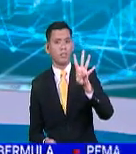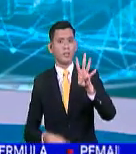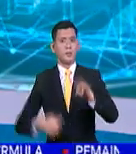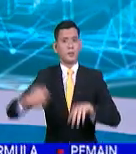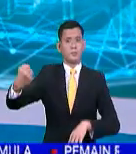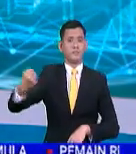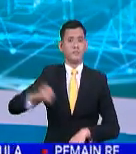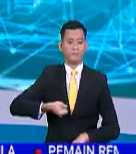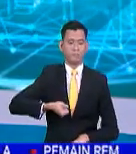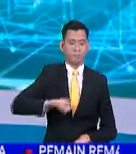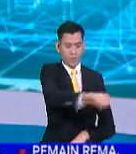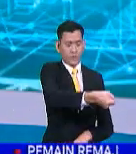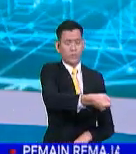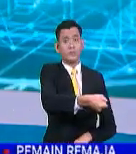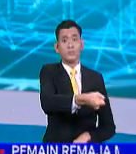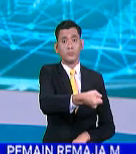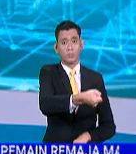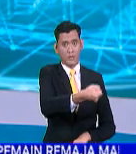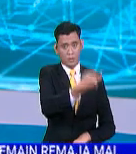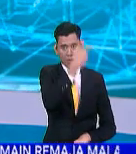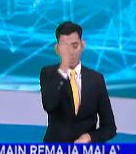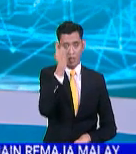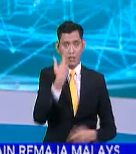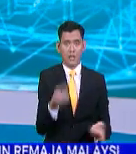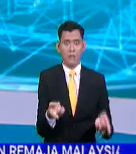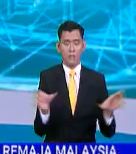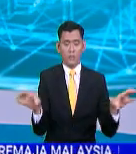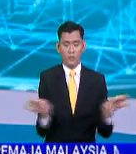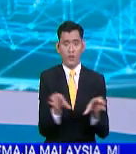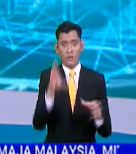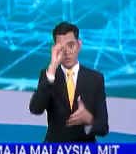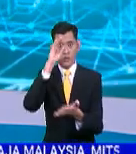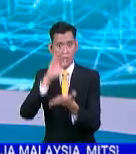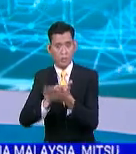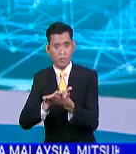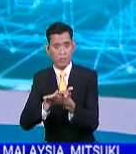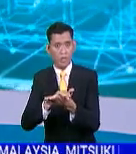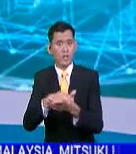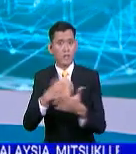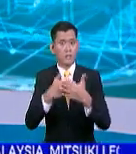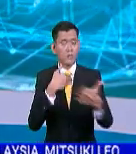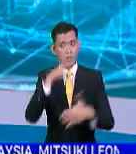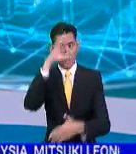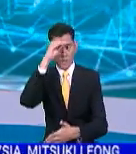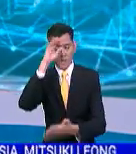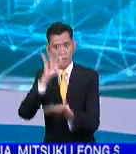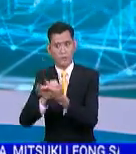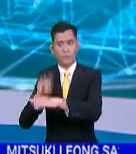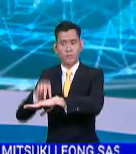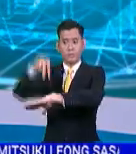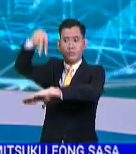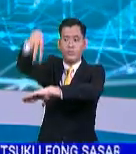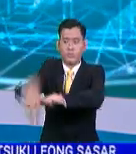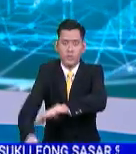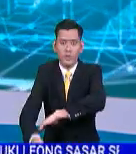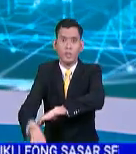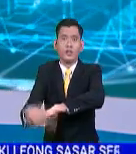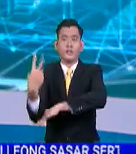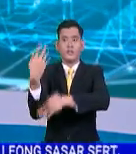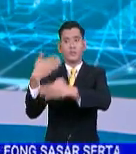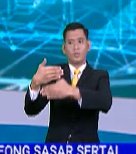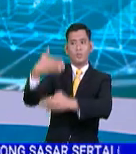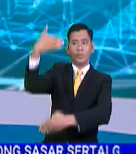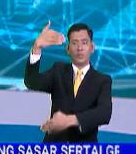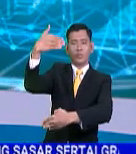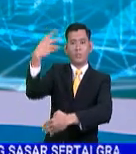tikaman pada badan mangsa dipercayai dilakukan suaminya semalam sebelum lelaki itu terjun dari tingkat 12 rumah